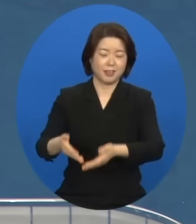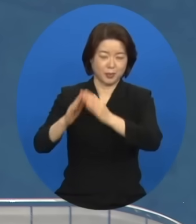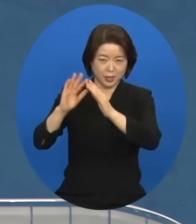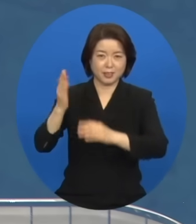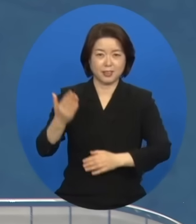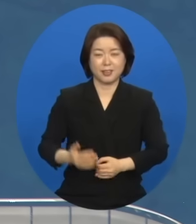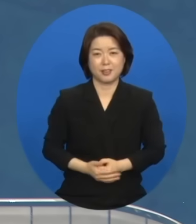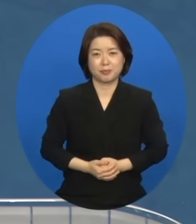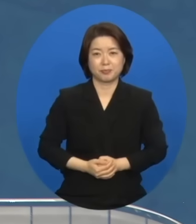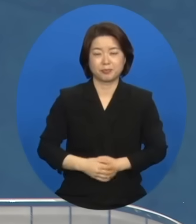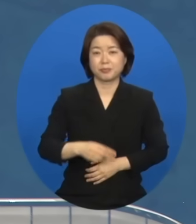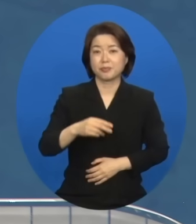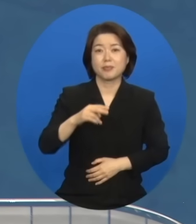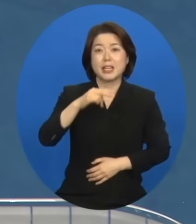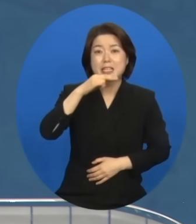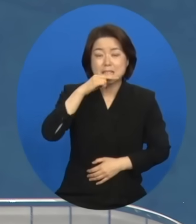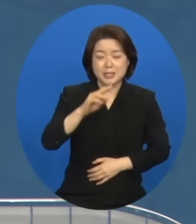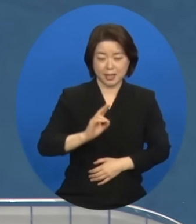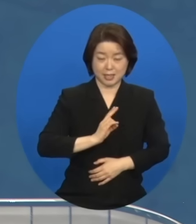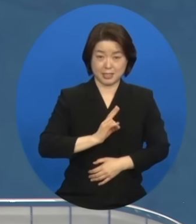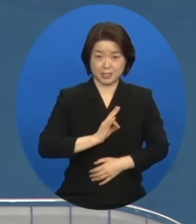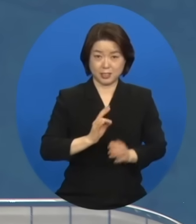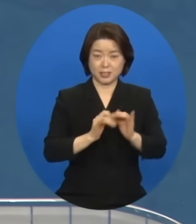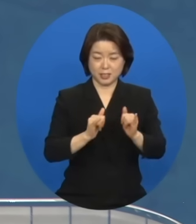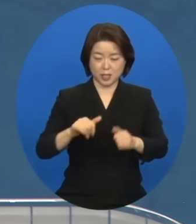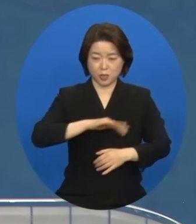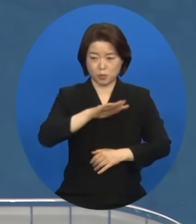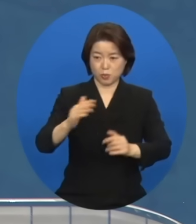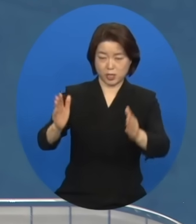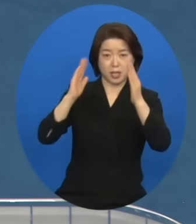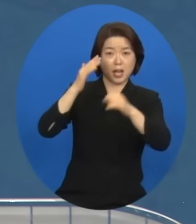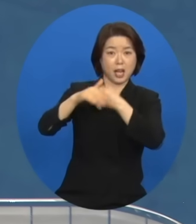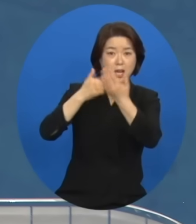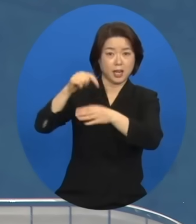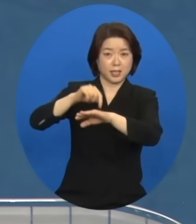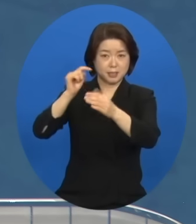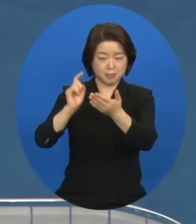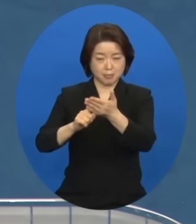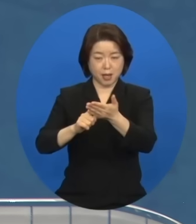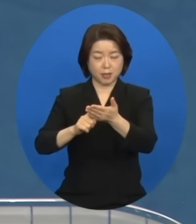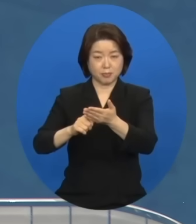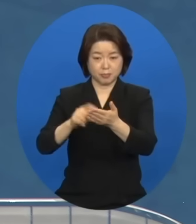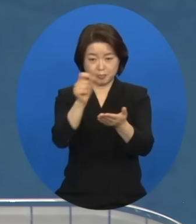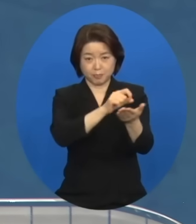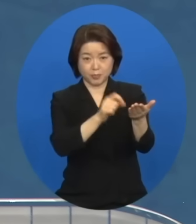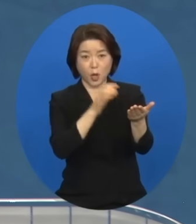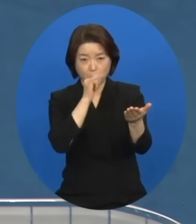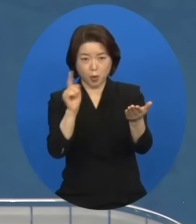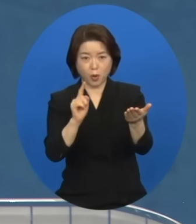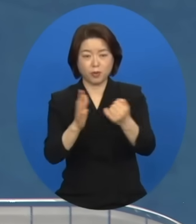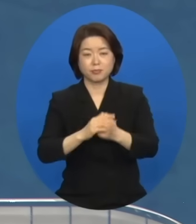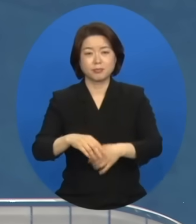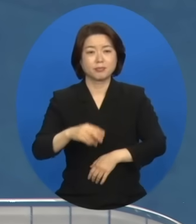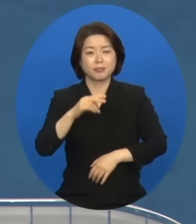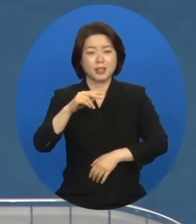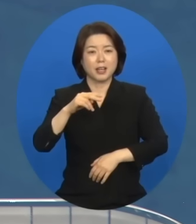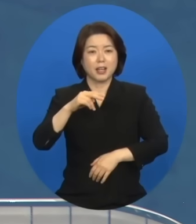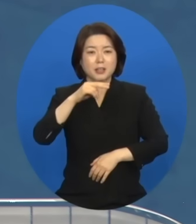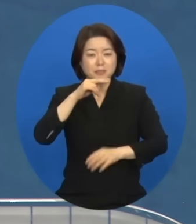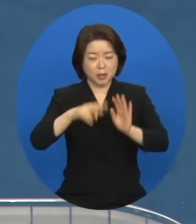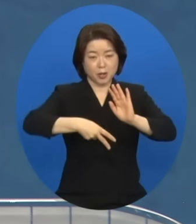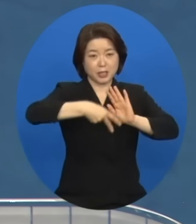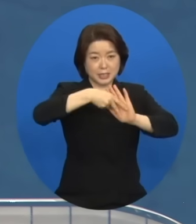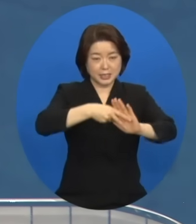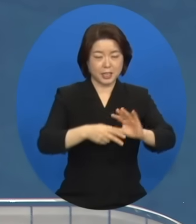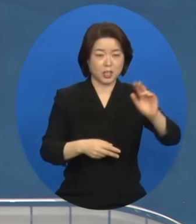이사야 선지자는 우리를 향한 하나님의 마음을 이렇게 전했습니다. 이사야 65장